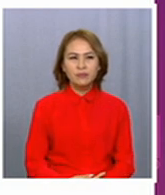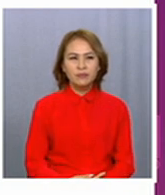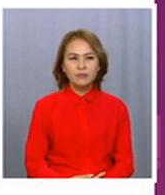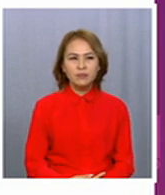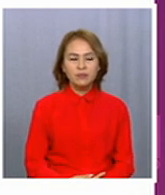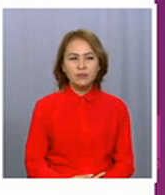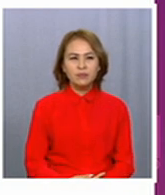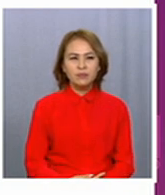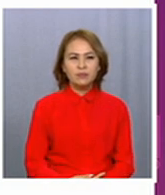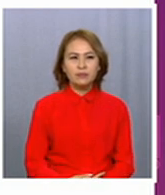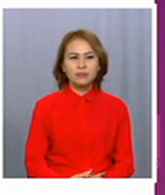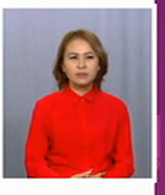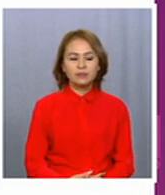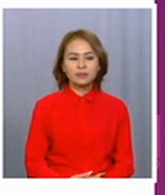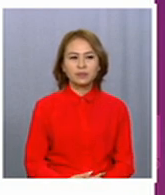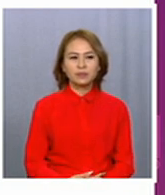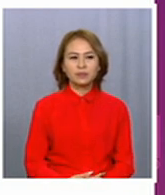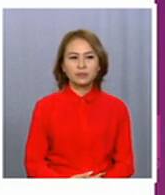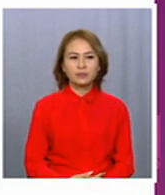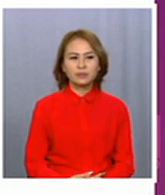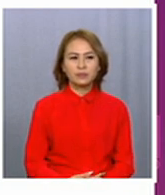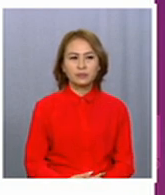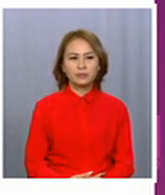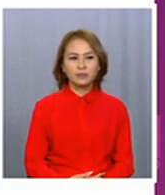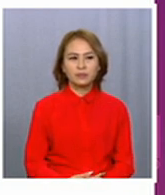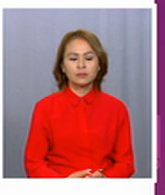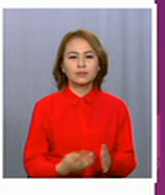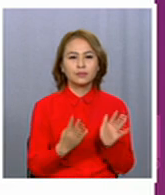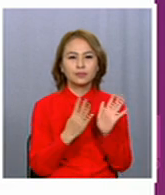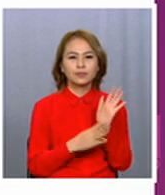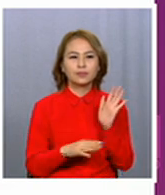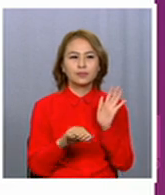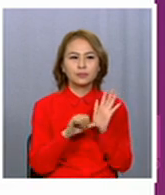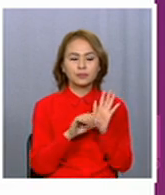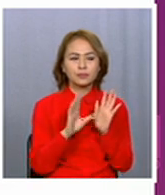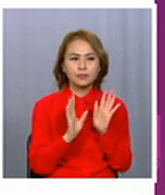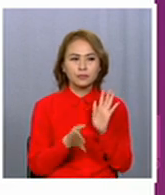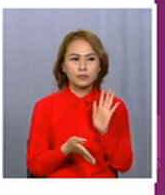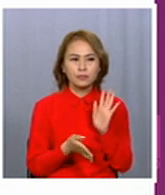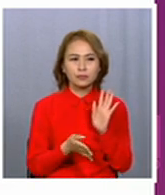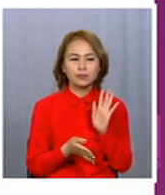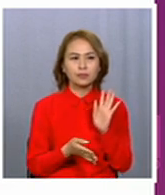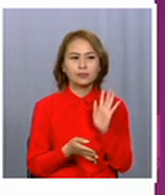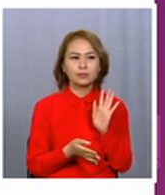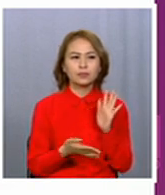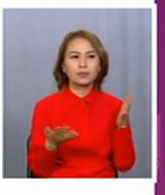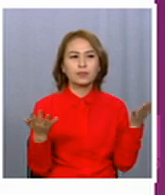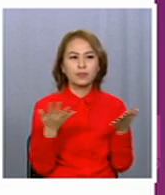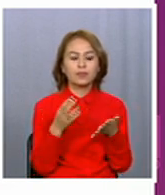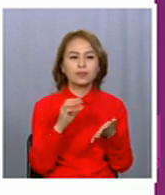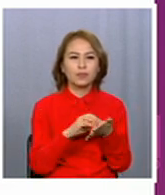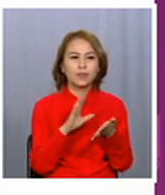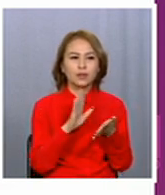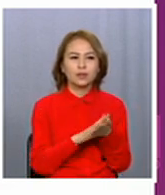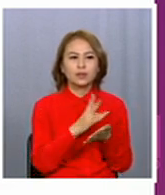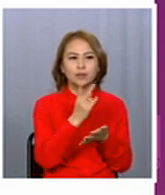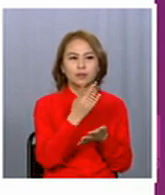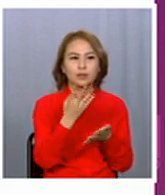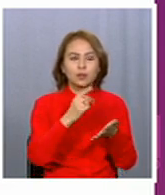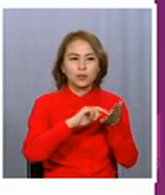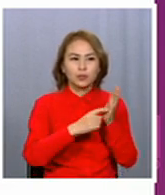Дұрыс айтасыңдар, айырманың мәні 96-ға тең. Балалар, қандай санға 24-ті